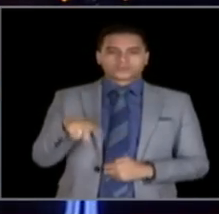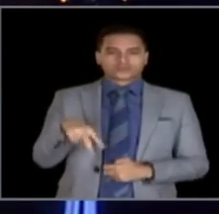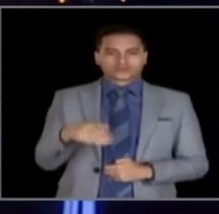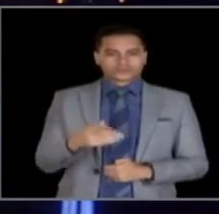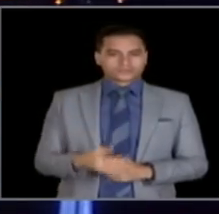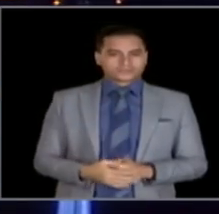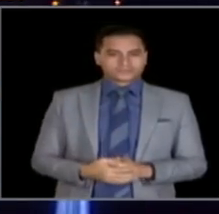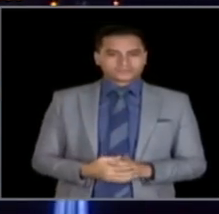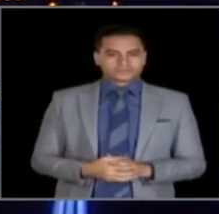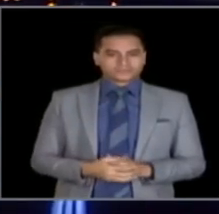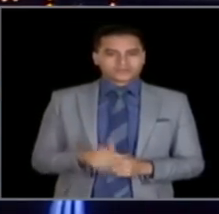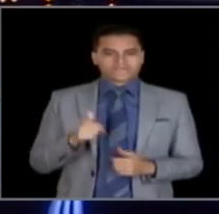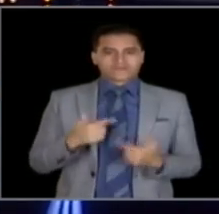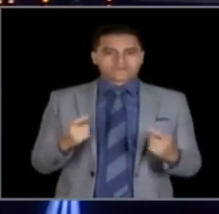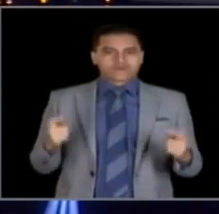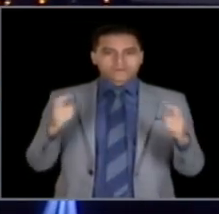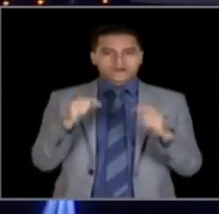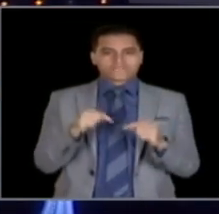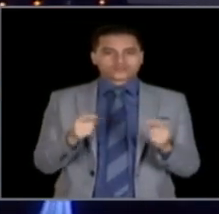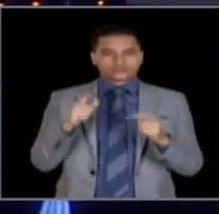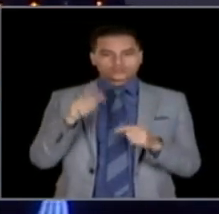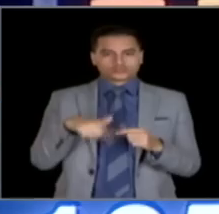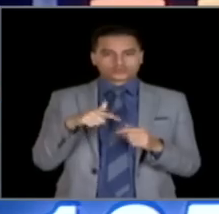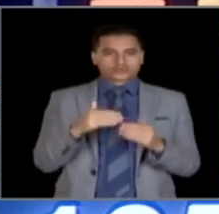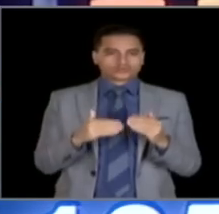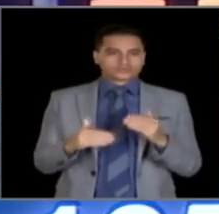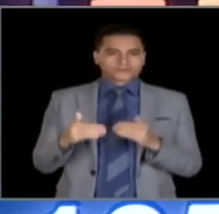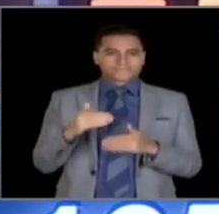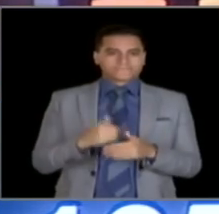2018 في مباراة في دور الستاشر؟